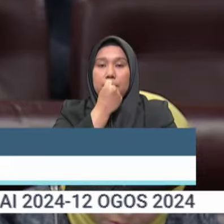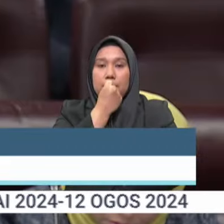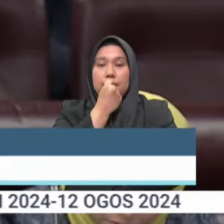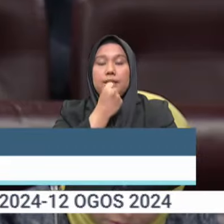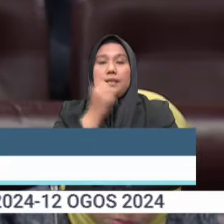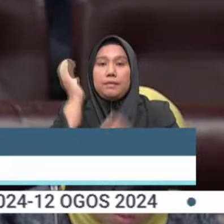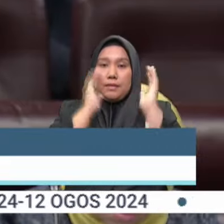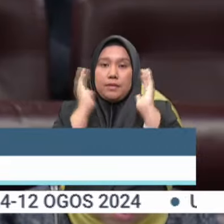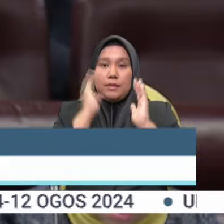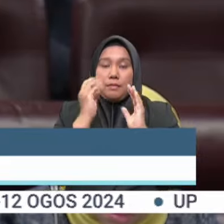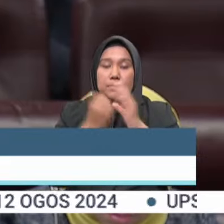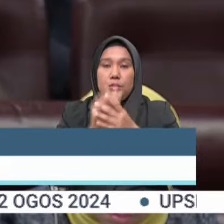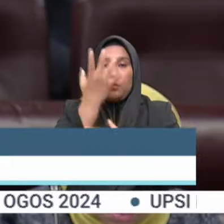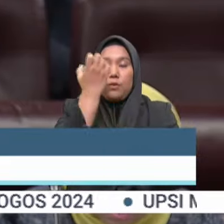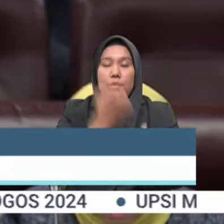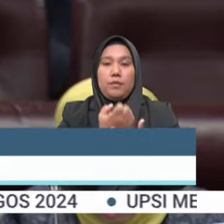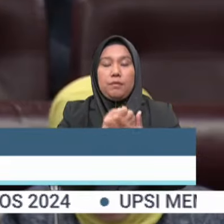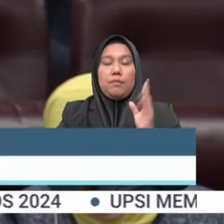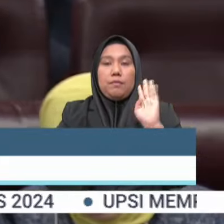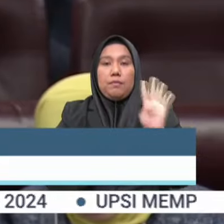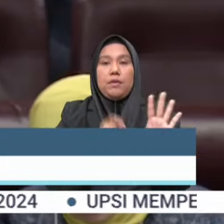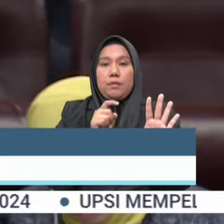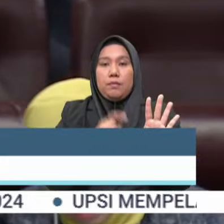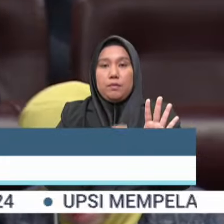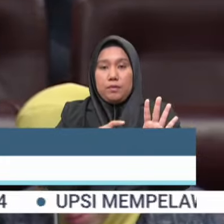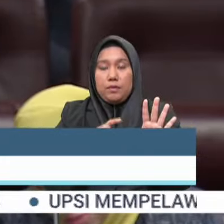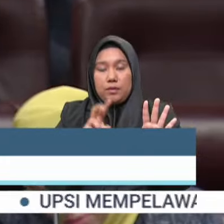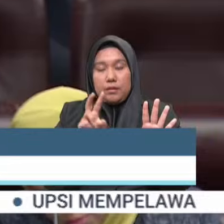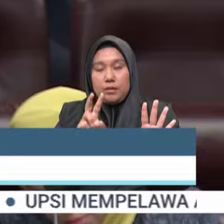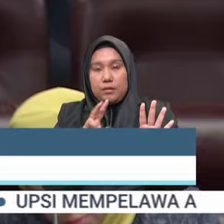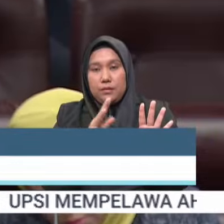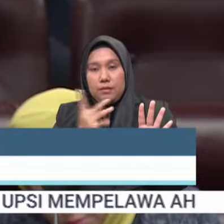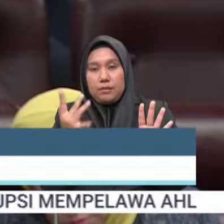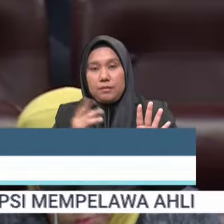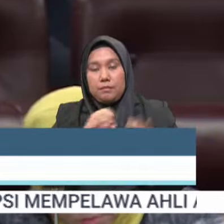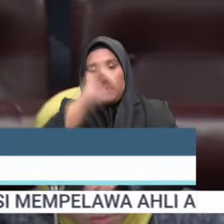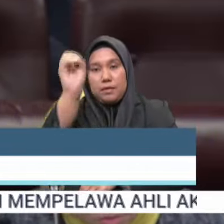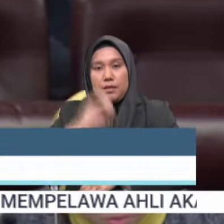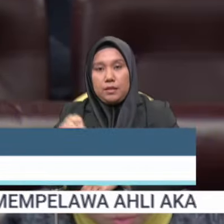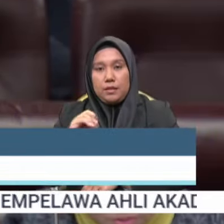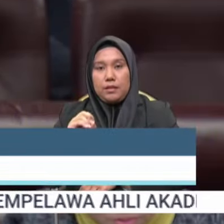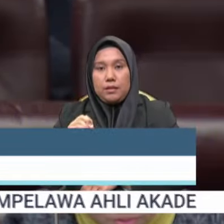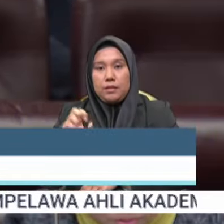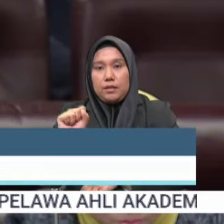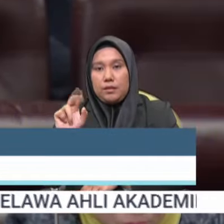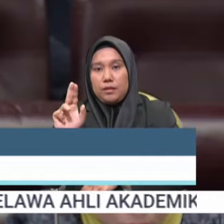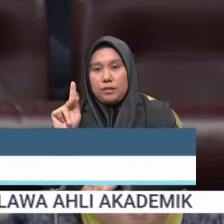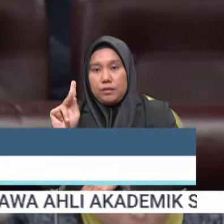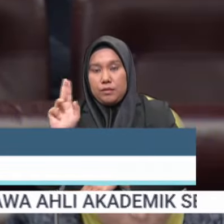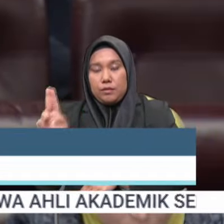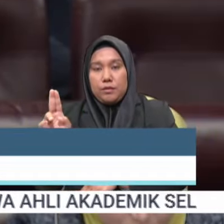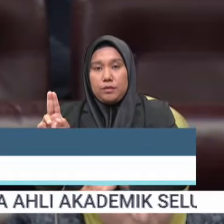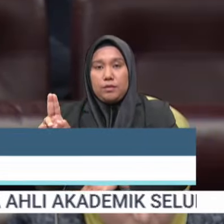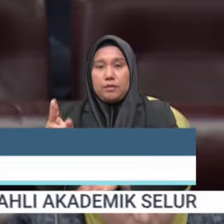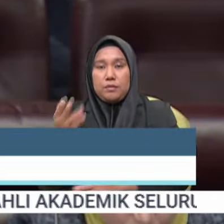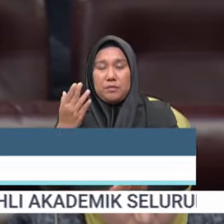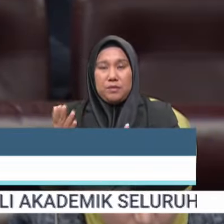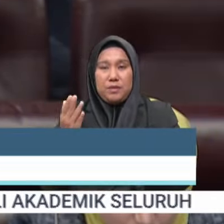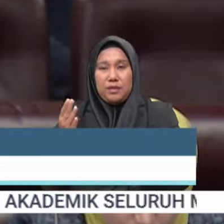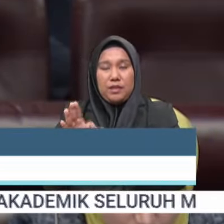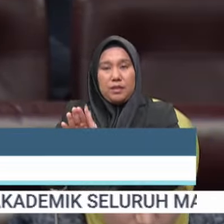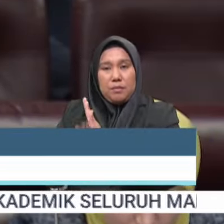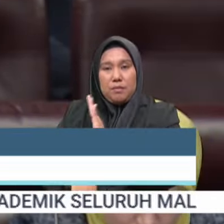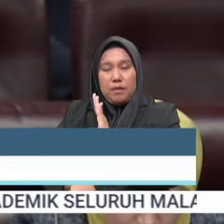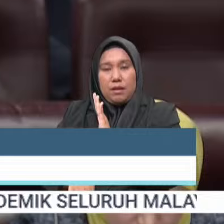ekonomi 4.2%. Suku kedua ramai yang menjangkakan kita akan terkial-kial di bawah 4%. Tetapi